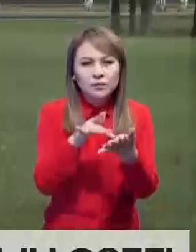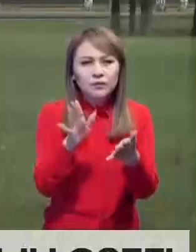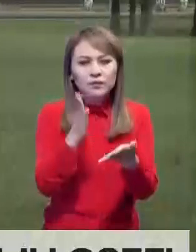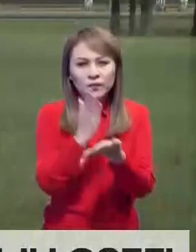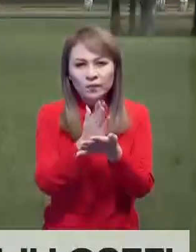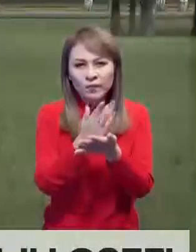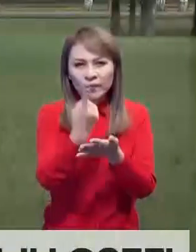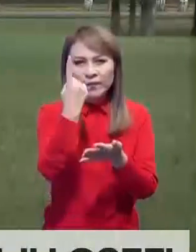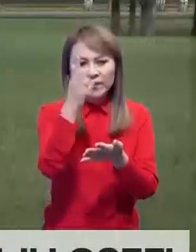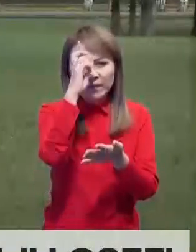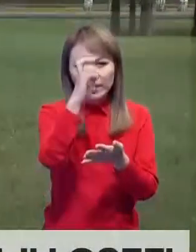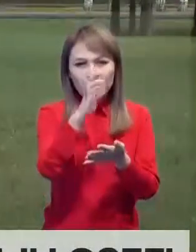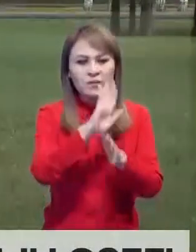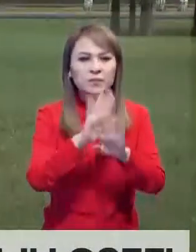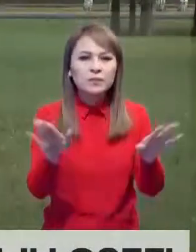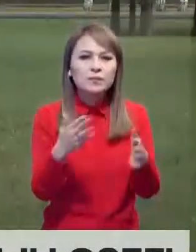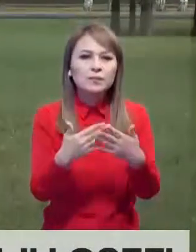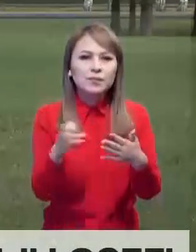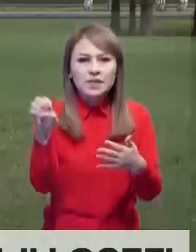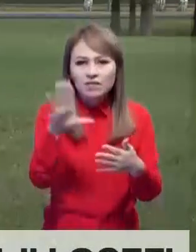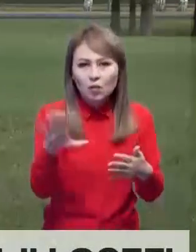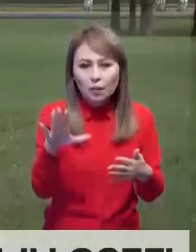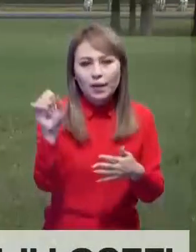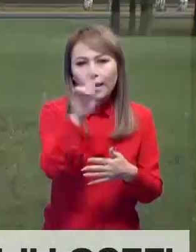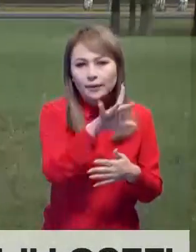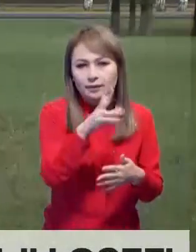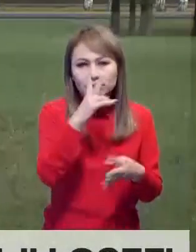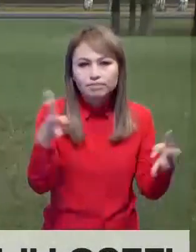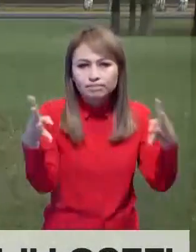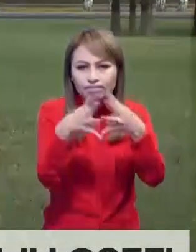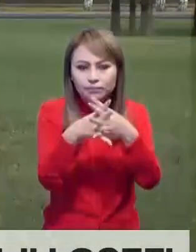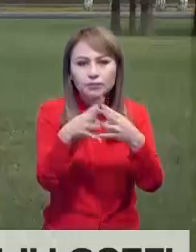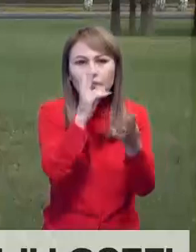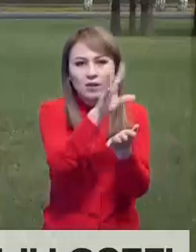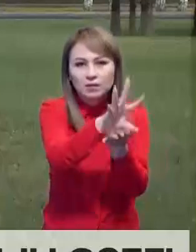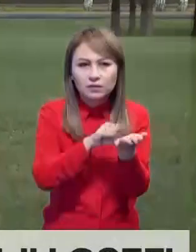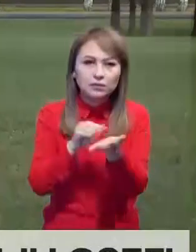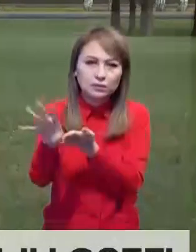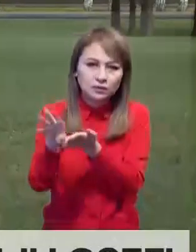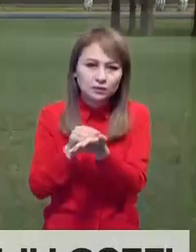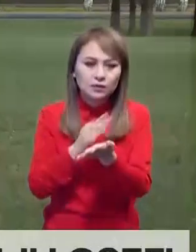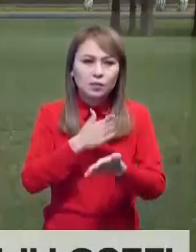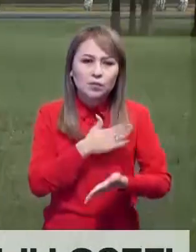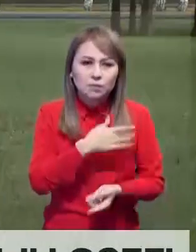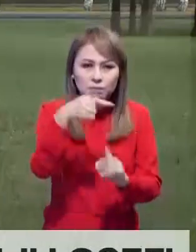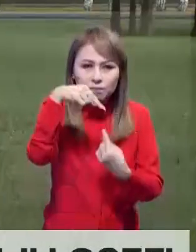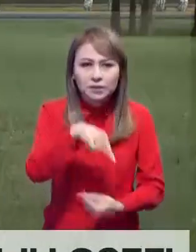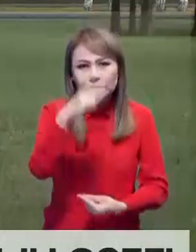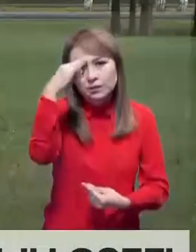қана бір елді ғана мысалға келтірмей, Еуропаны, Азияны бірге қарап, саралап, біздің менталитетімізге, біздің